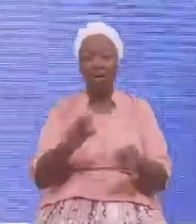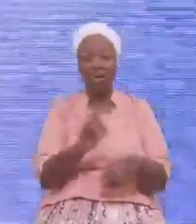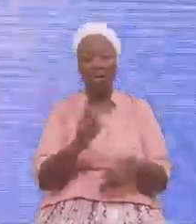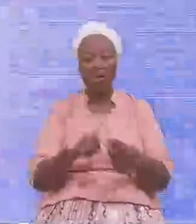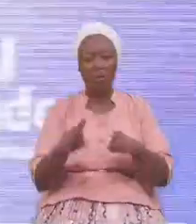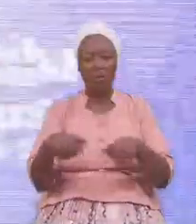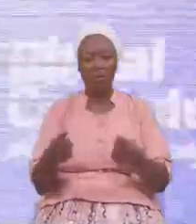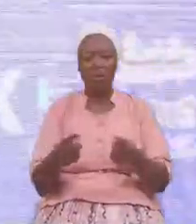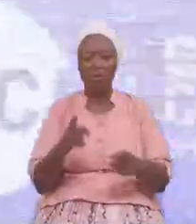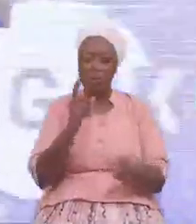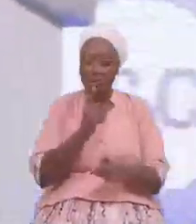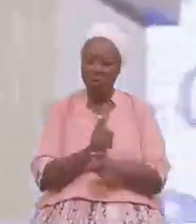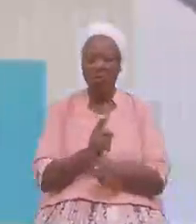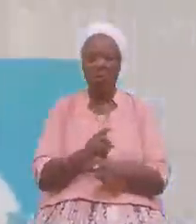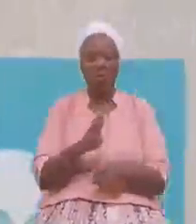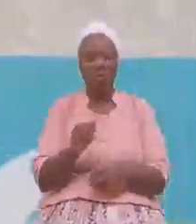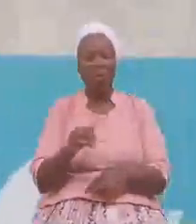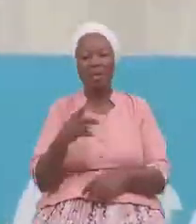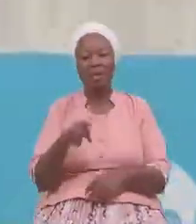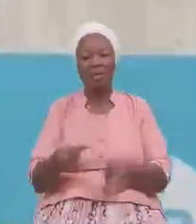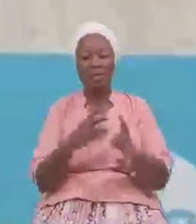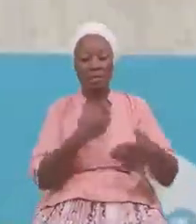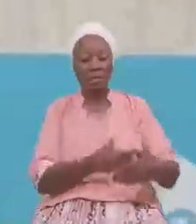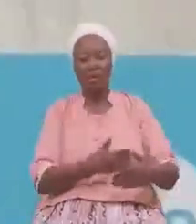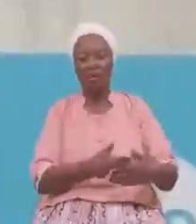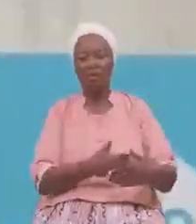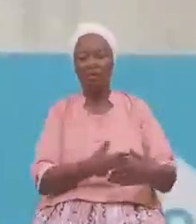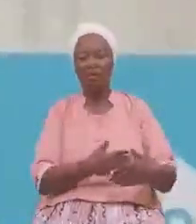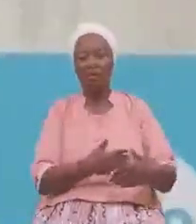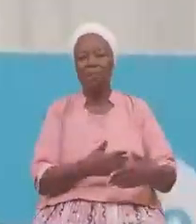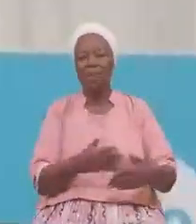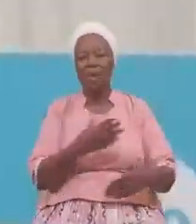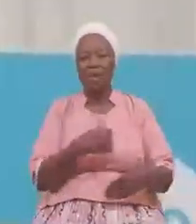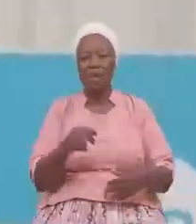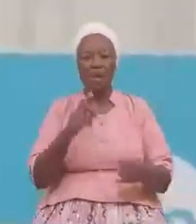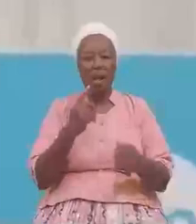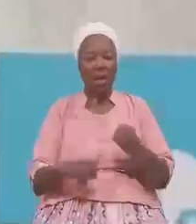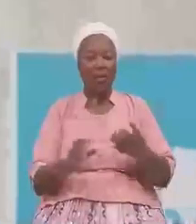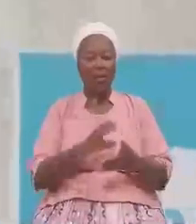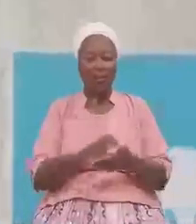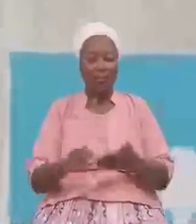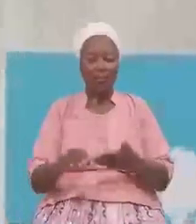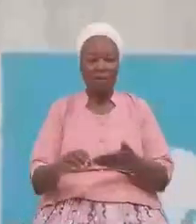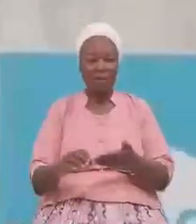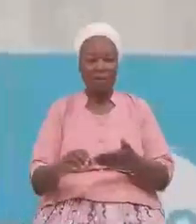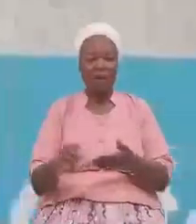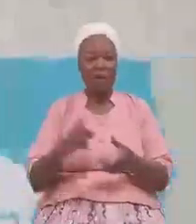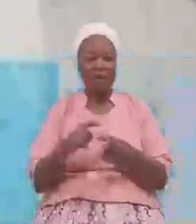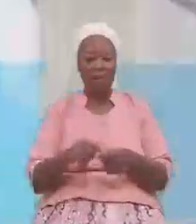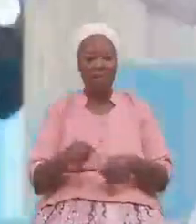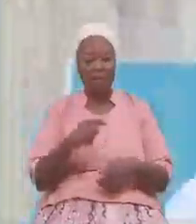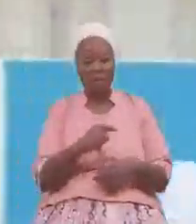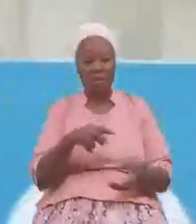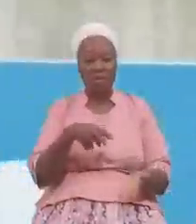aller. Juste au bord de la voie. Et le dernier verset. Il se leva. Au